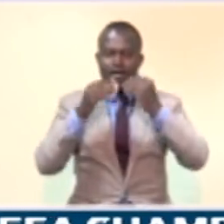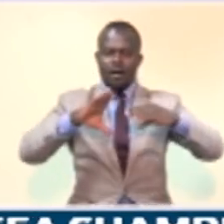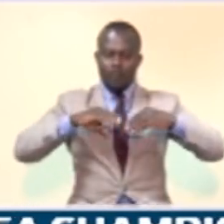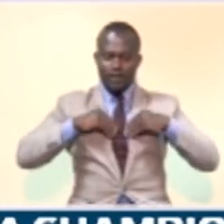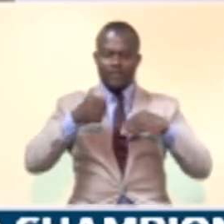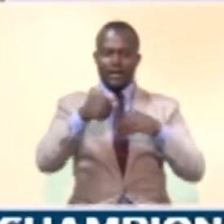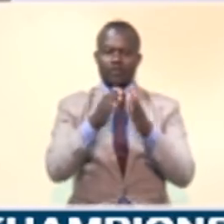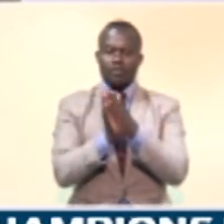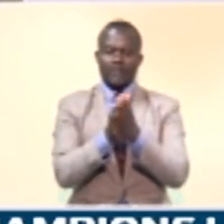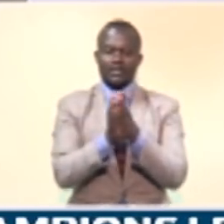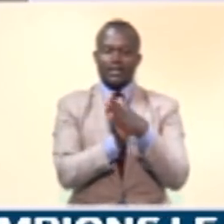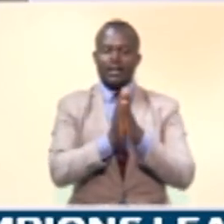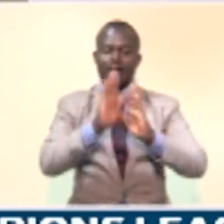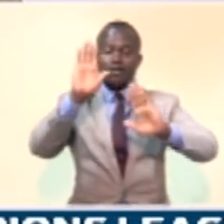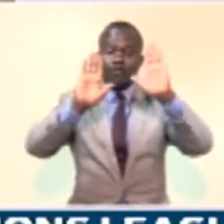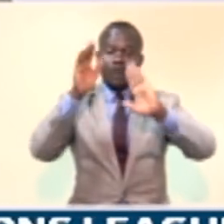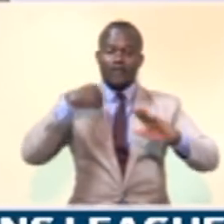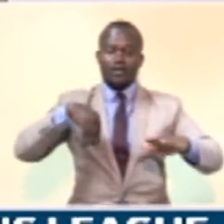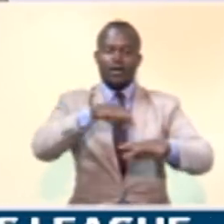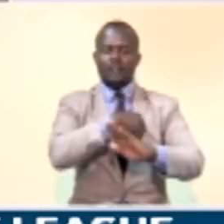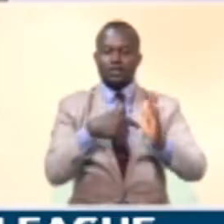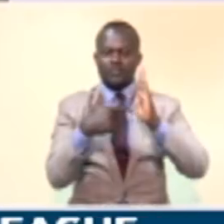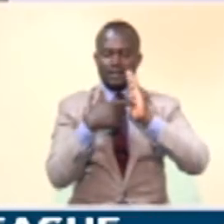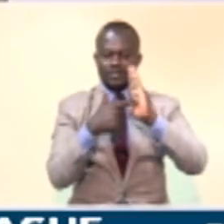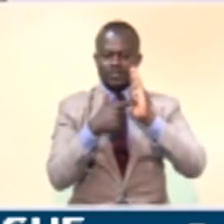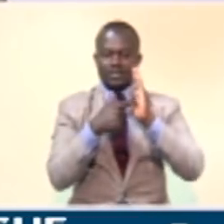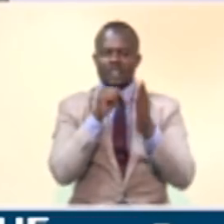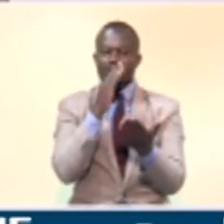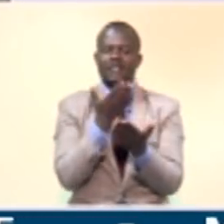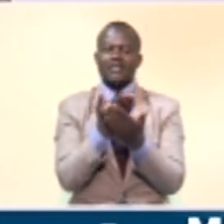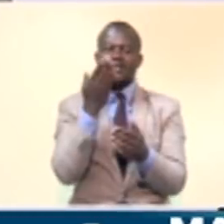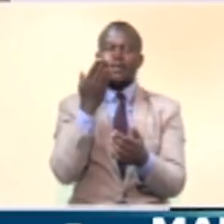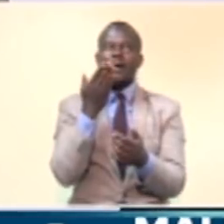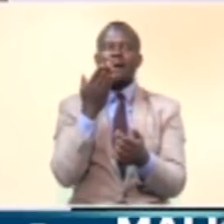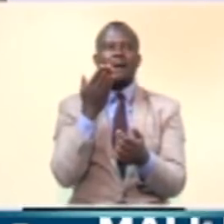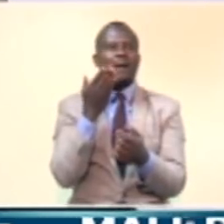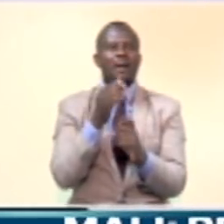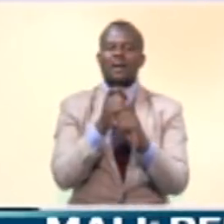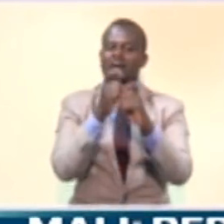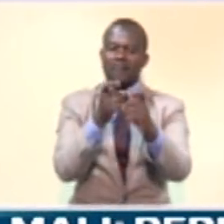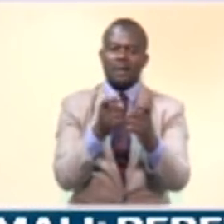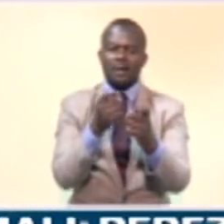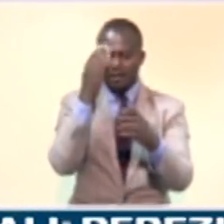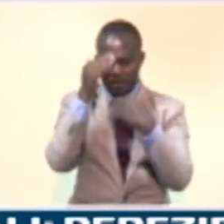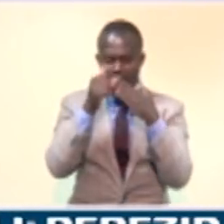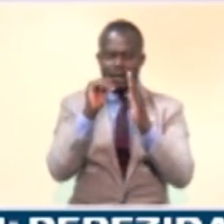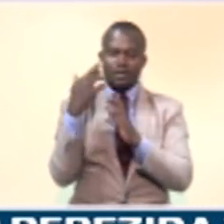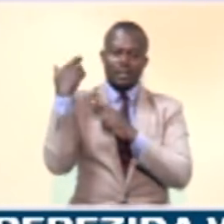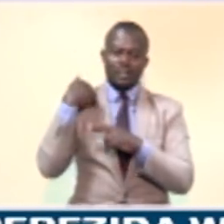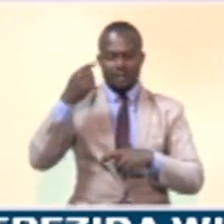amateka n'uruhare rwacu ni ikimenyetso kidasaba inyiturano, kuko ni inshingano kuri